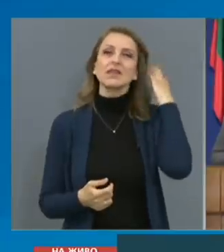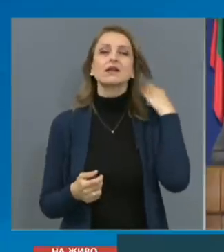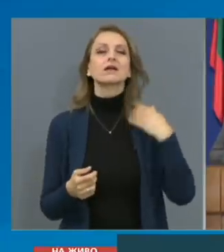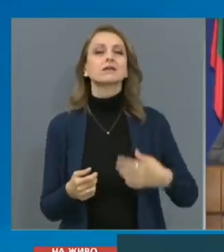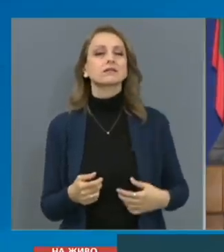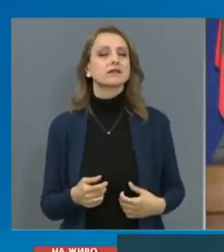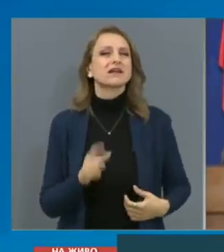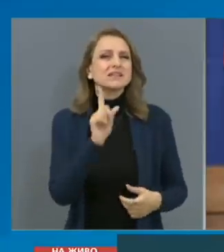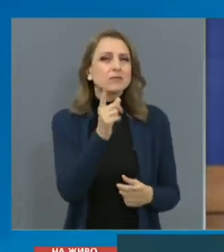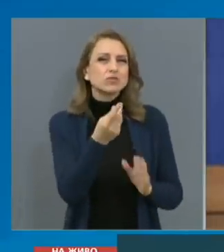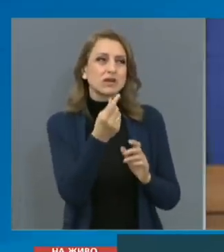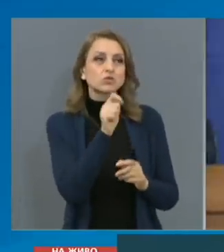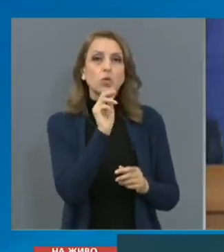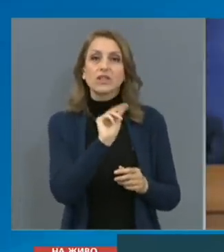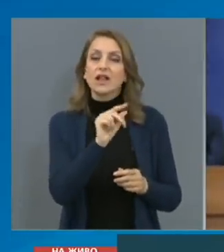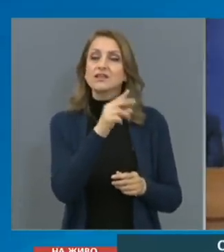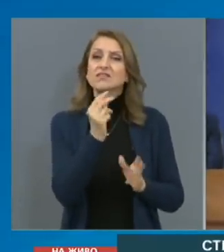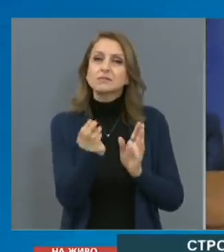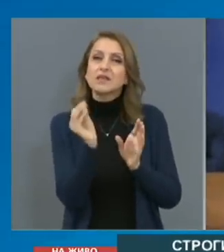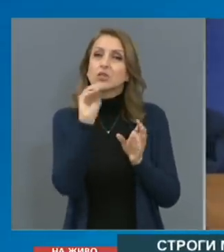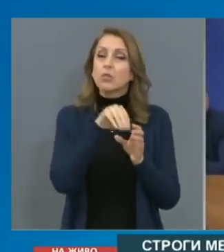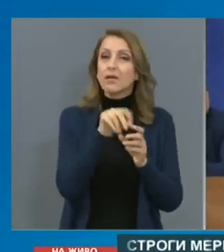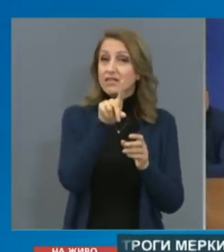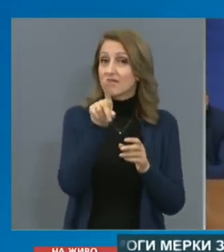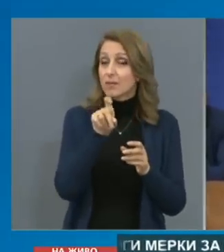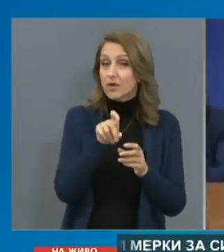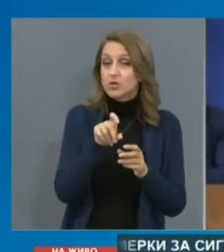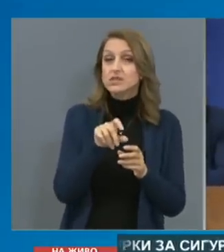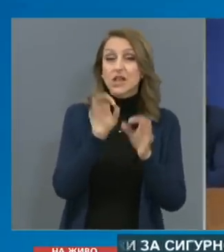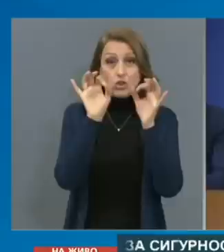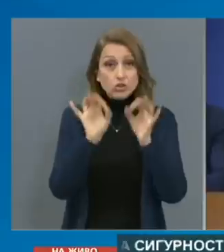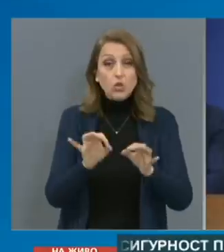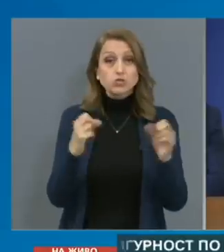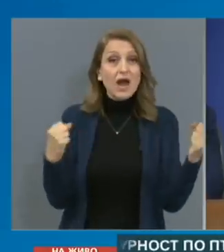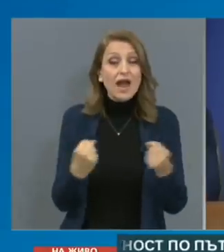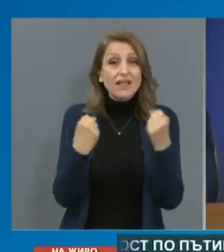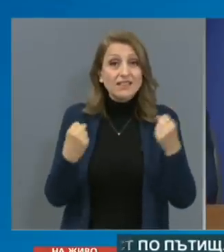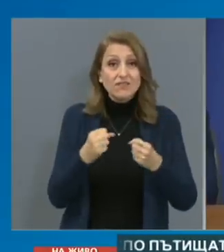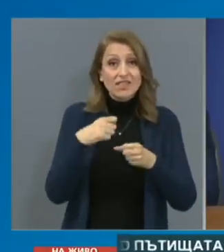Позволете ми да допълня само отговора на този въпрос. Точно с цел активния надзор